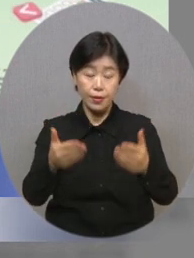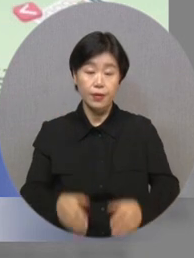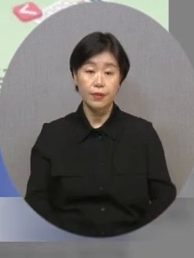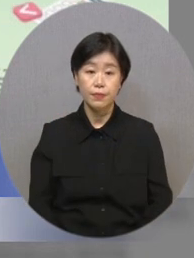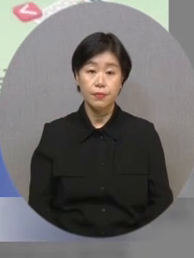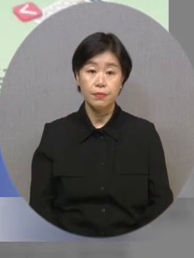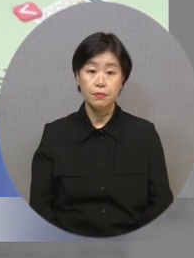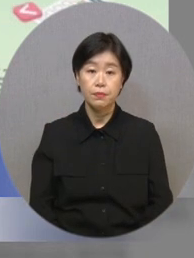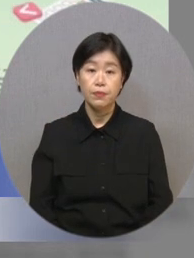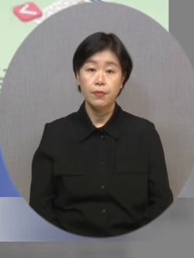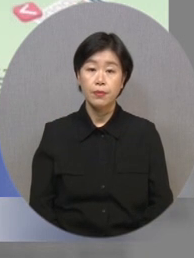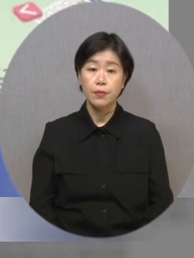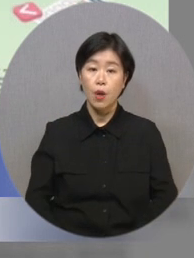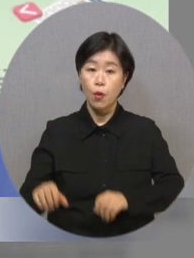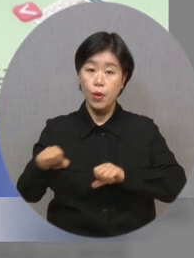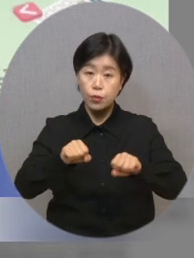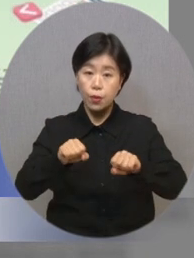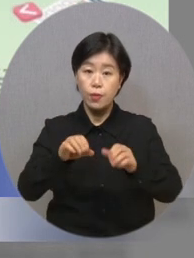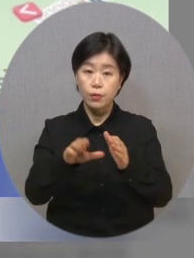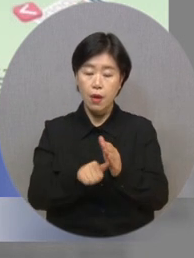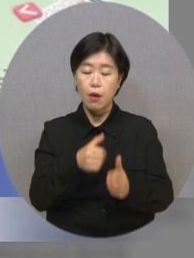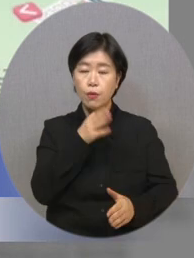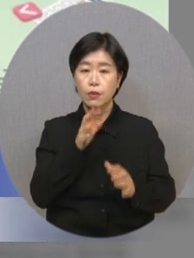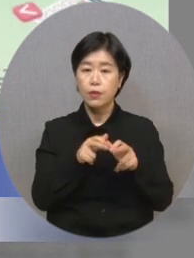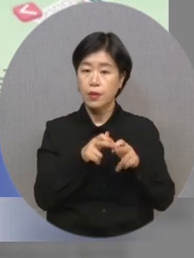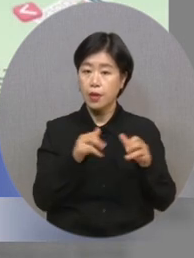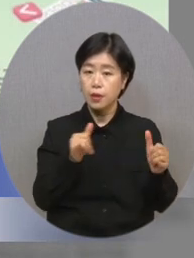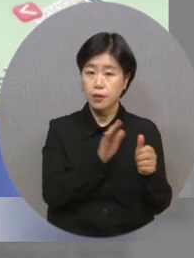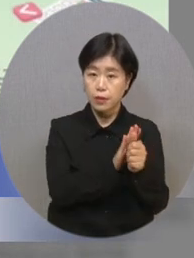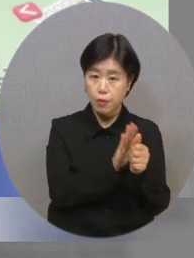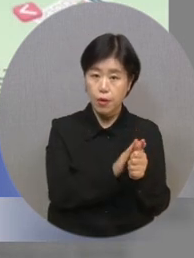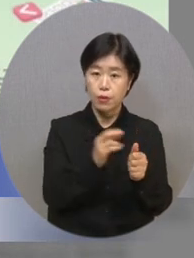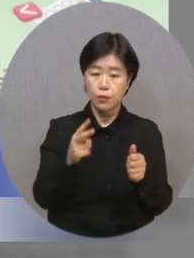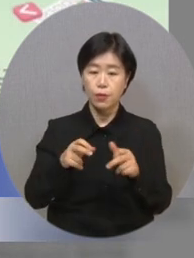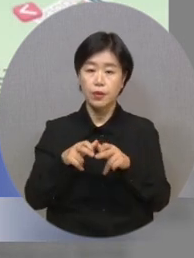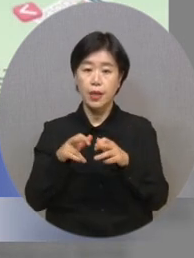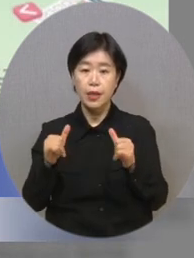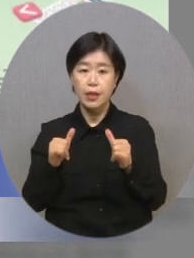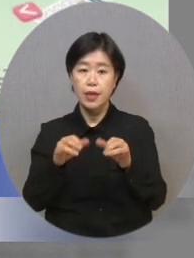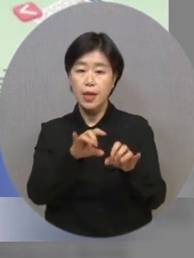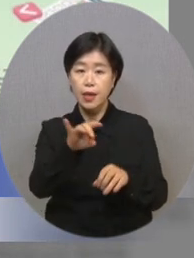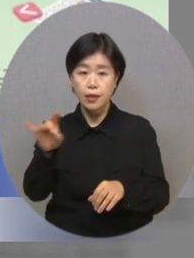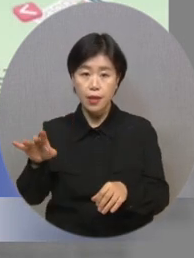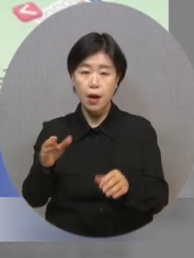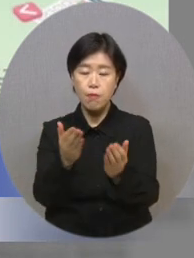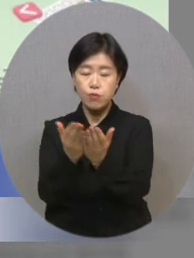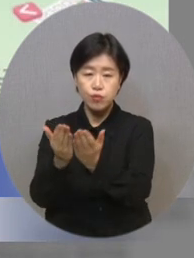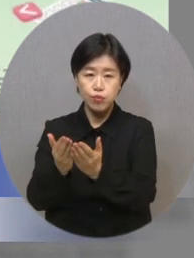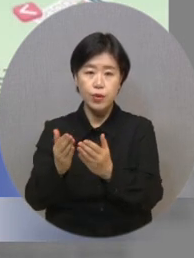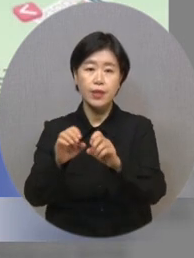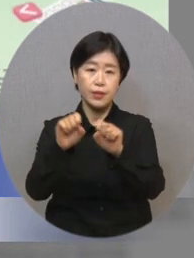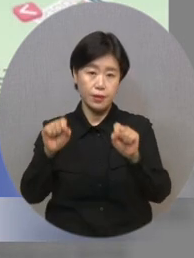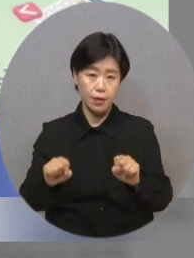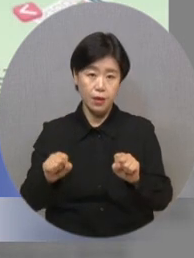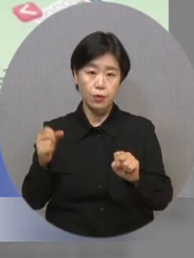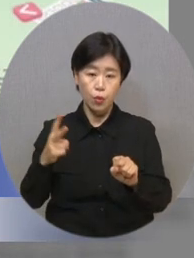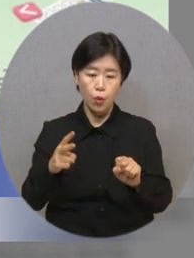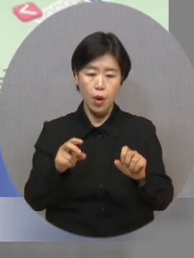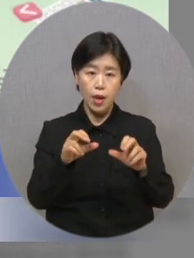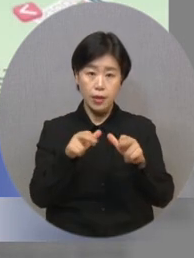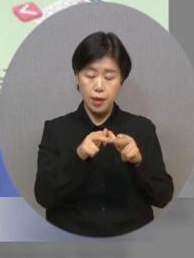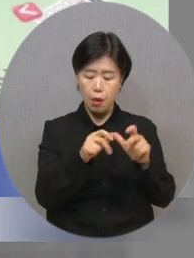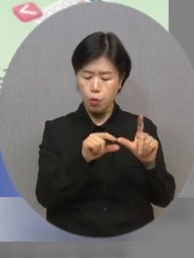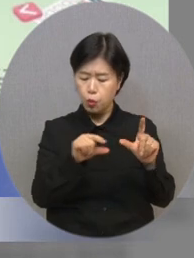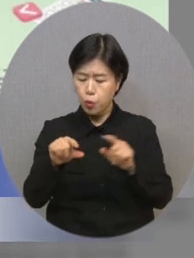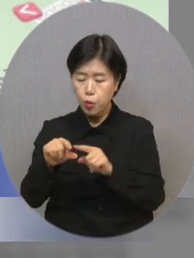한국 총은 활동 과제로 고령장애인 지원정책과 장애인 개별화 지원 시스템 소수 장애인 정책 사각 지대 해결